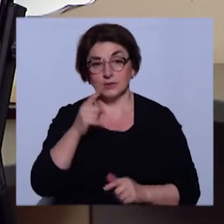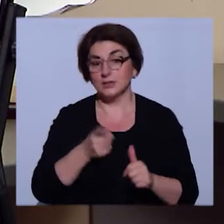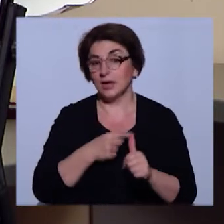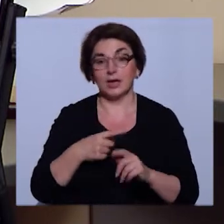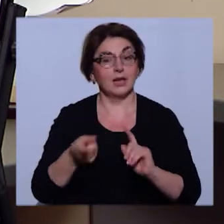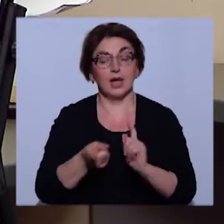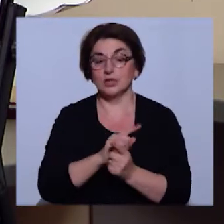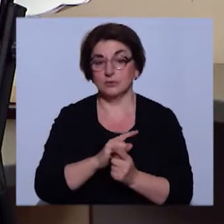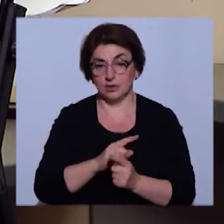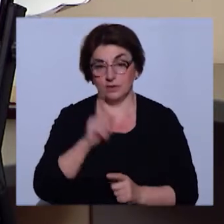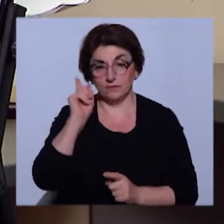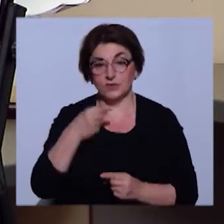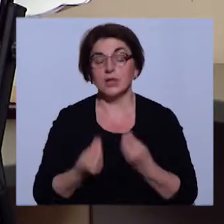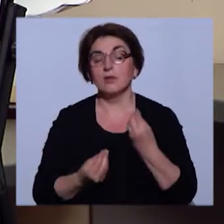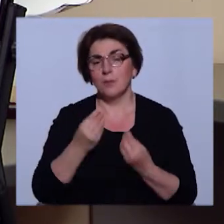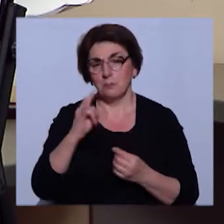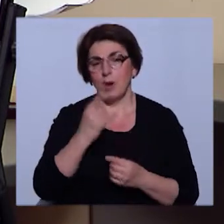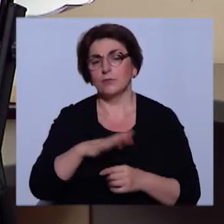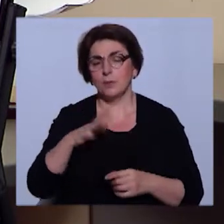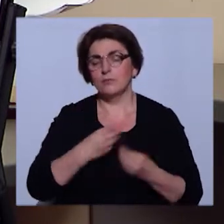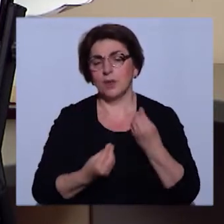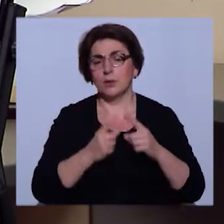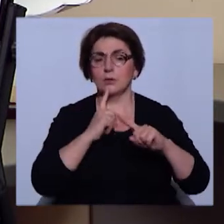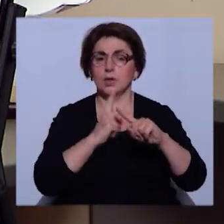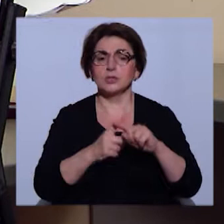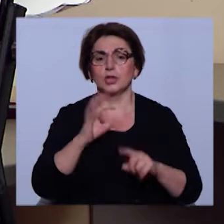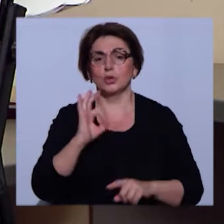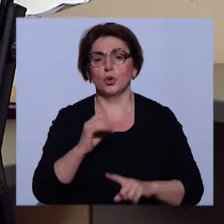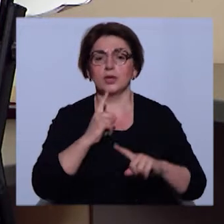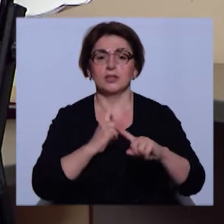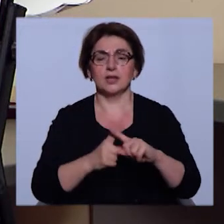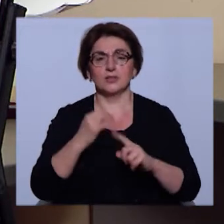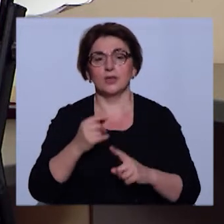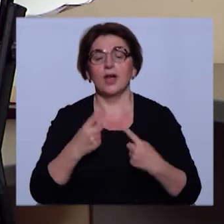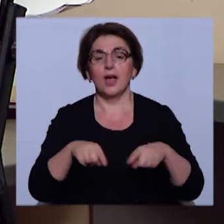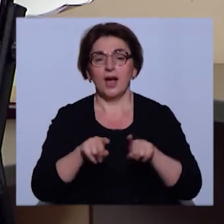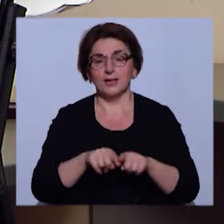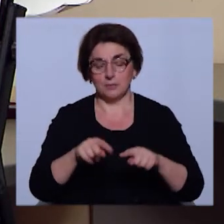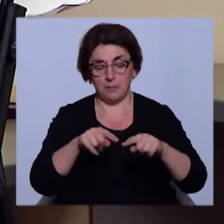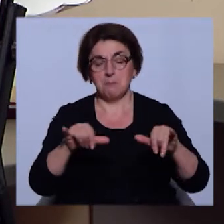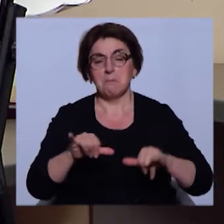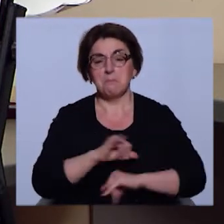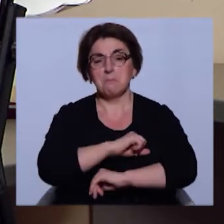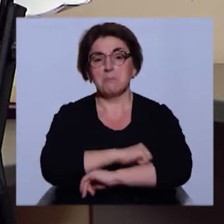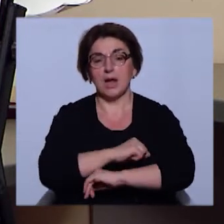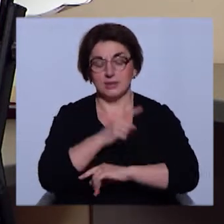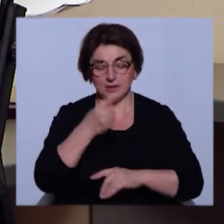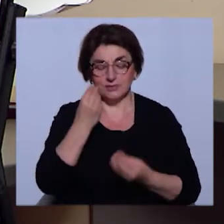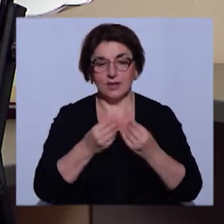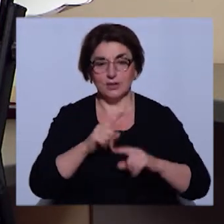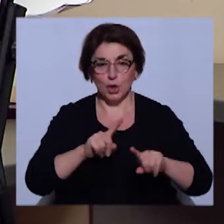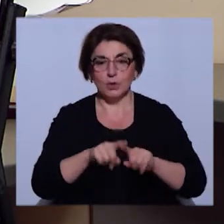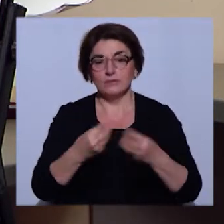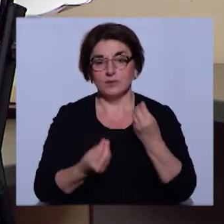შეუცვალეს სახელი, იმიტომ რომ ამ სახელით თამაშობთ ხოლმე მობილურში, ის კი არა, მაგიდაზეც დამინახავს, როდესაც თქვენ კლასში